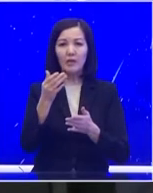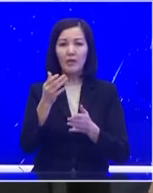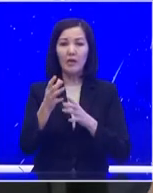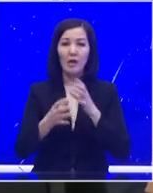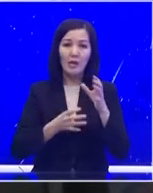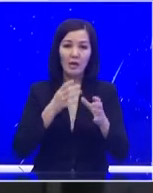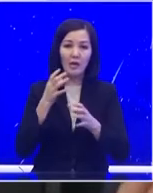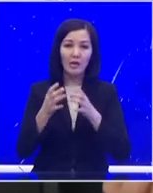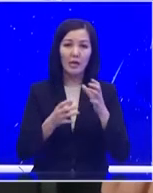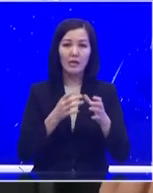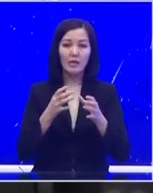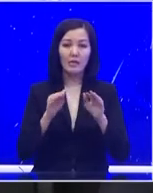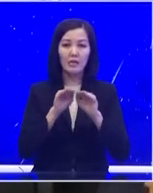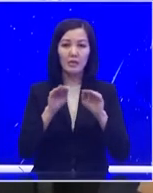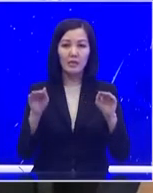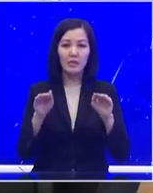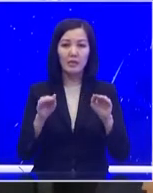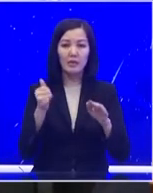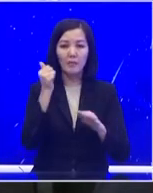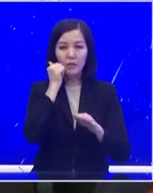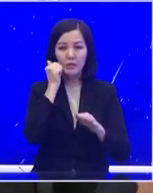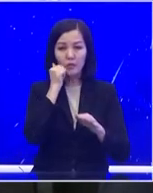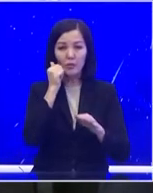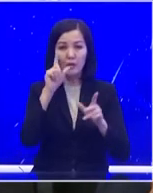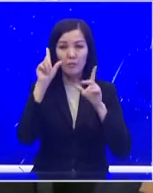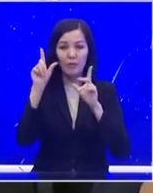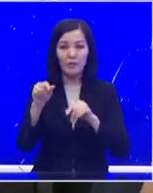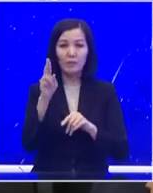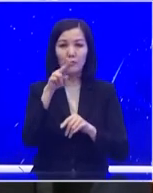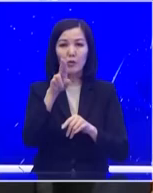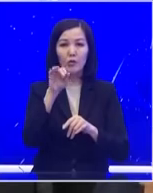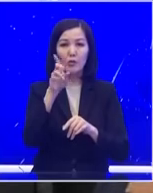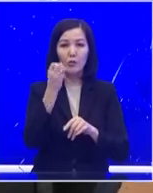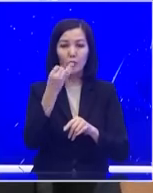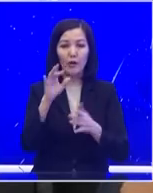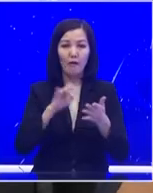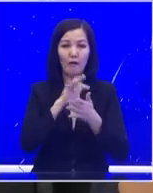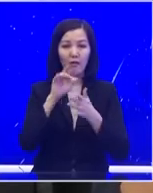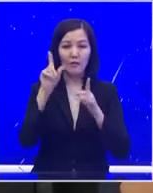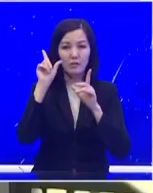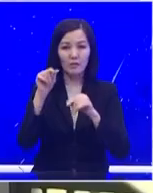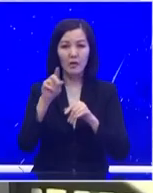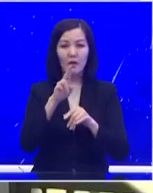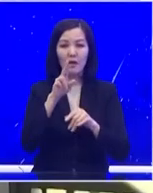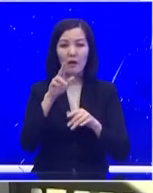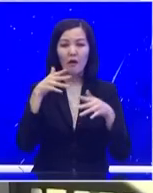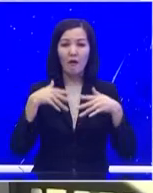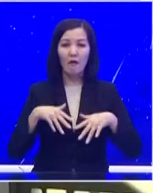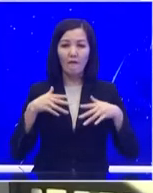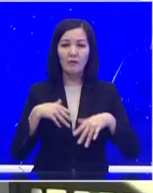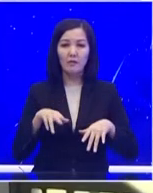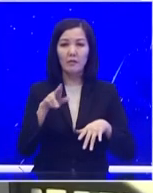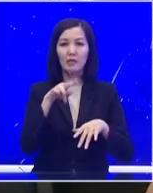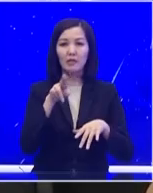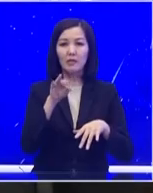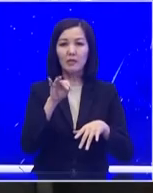халықаралық деңгейдегі, себебі мен Мәскеу қаласына оқып келдім, Дубай қаласынан оқып келдім, Кавказдан келген Диана